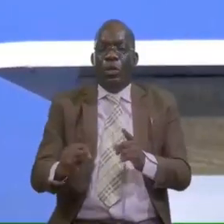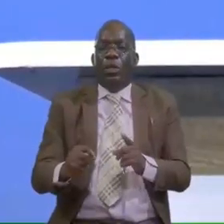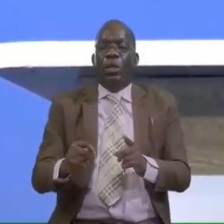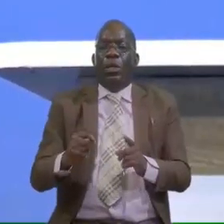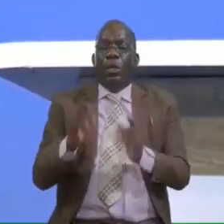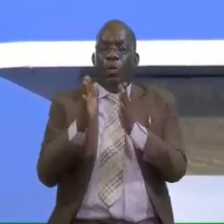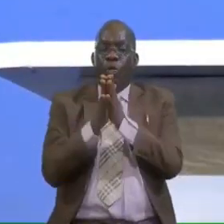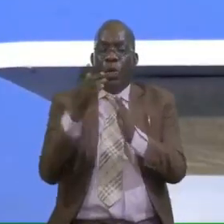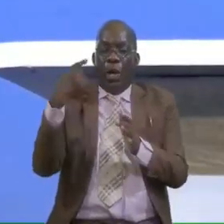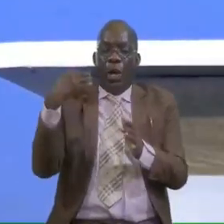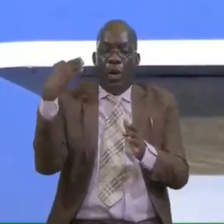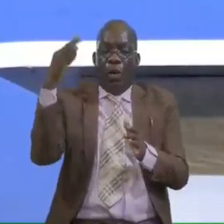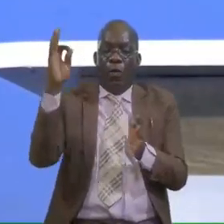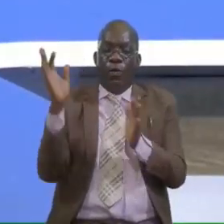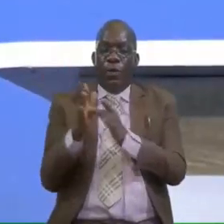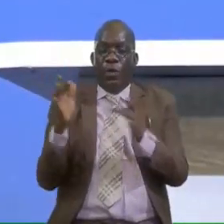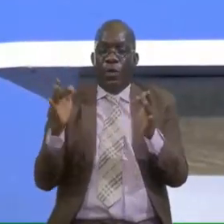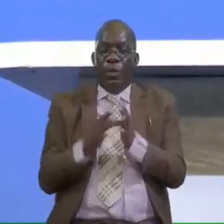Jésus,